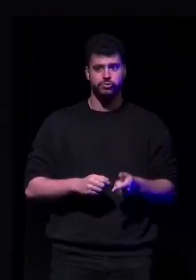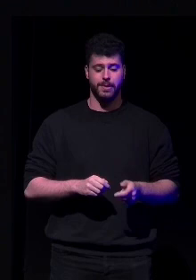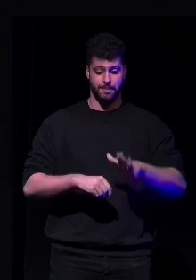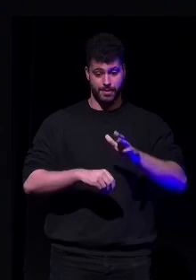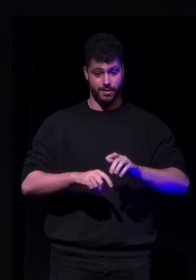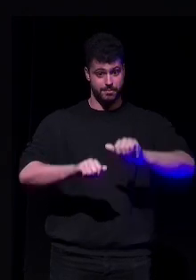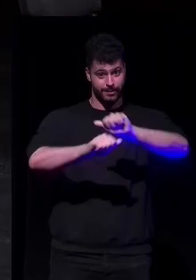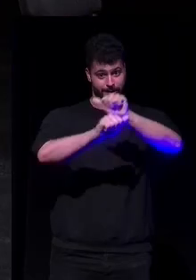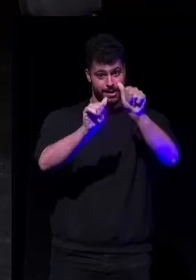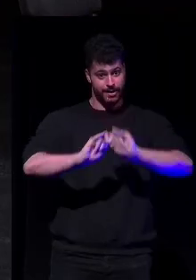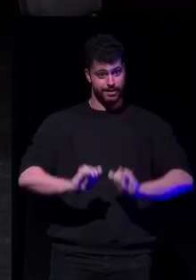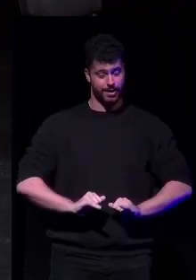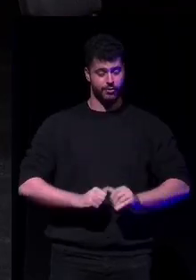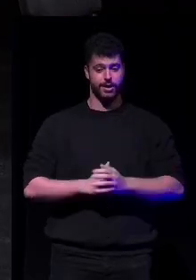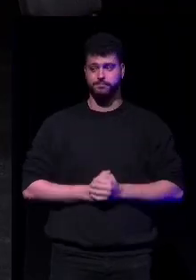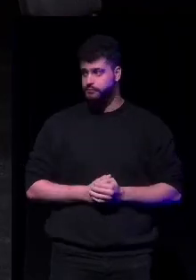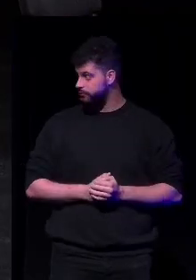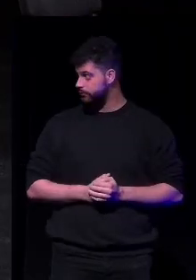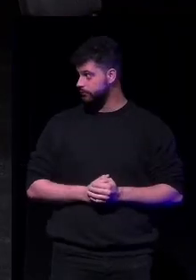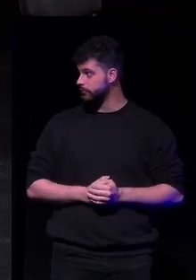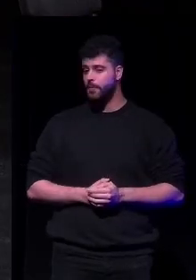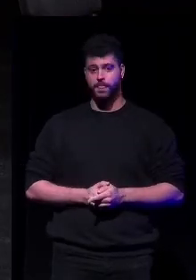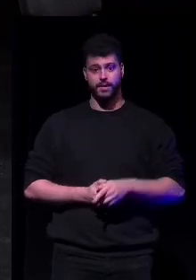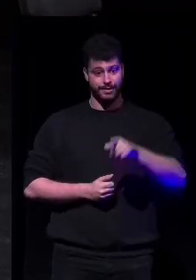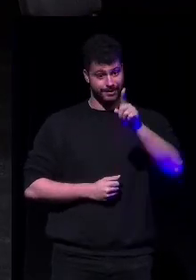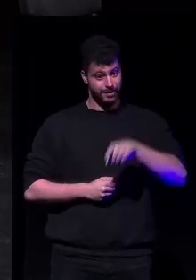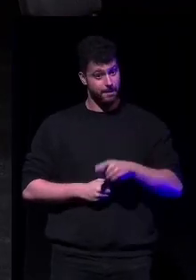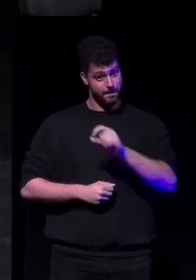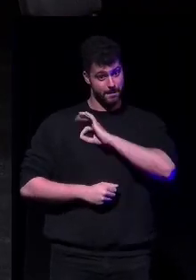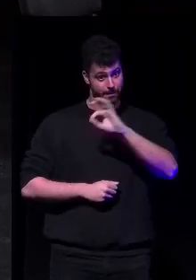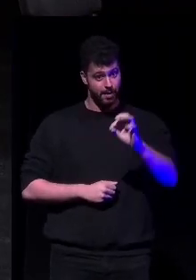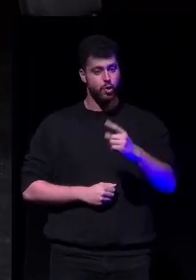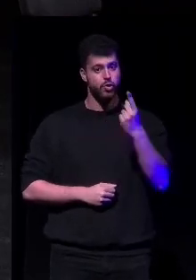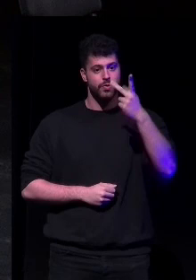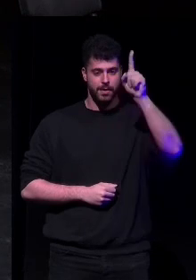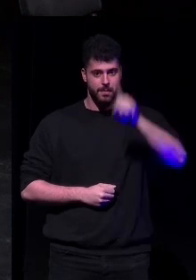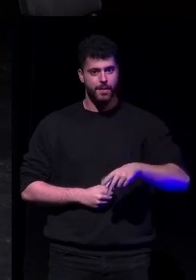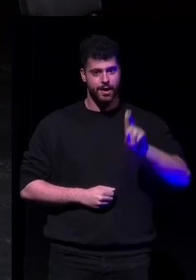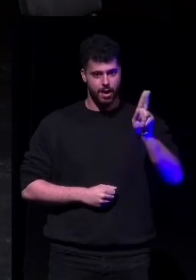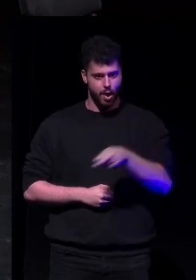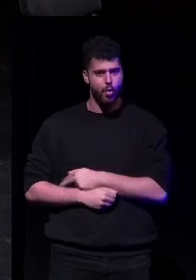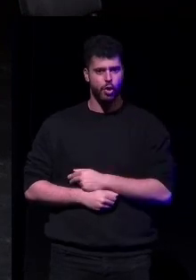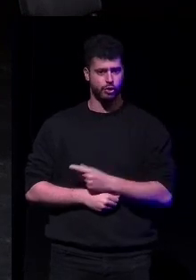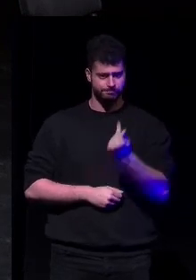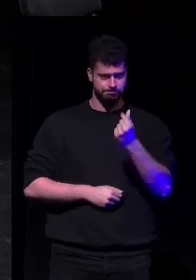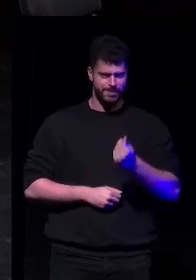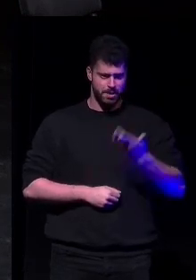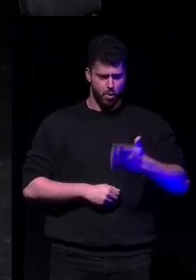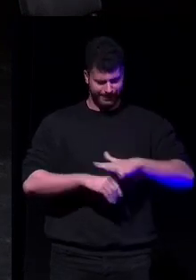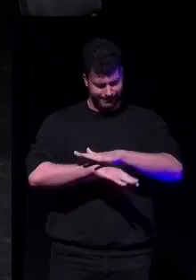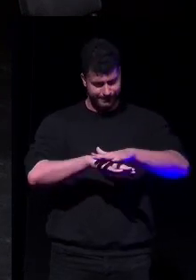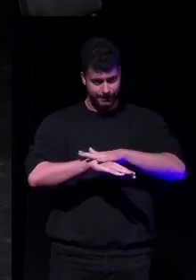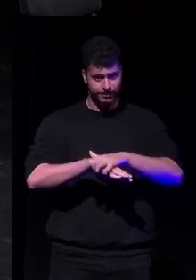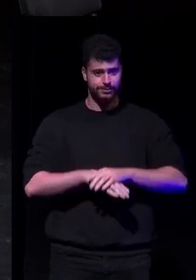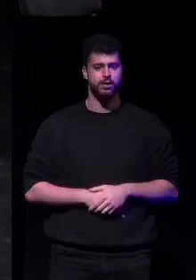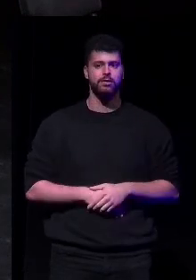tenen quatre subcategories en funció del contingut i estan dotats amb 12.000 euros, una de les quantitats més importants de l'Estat en aquest sector